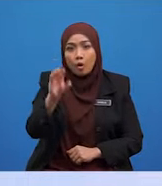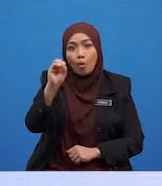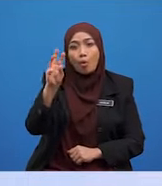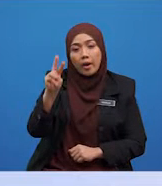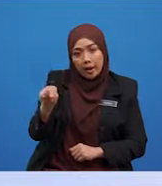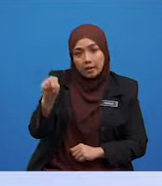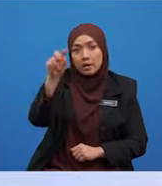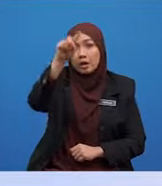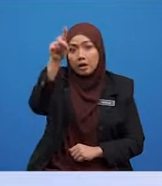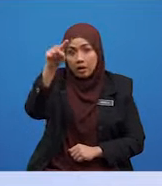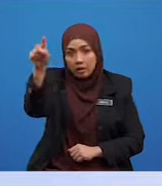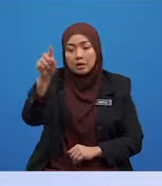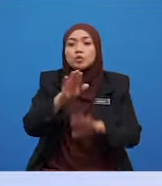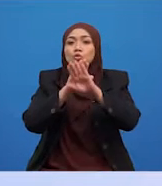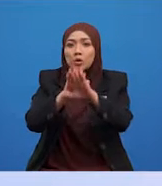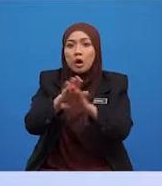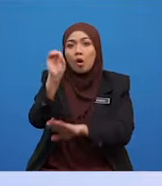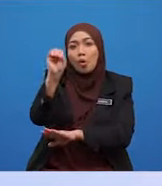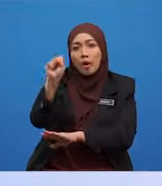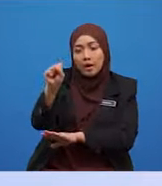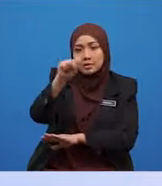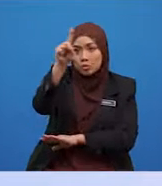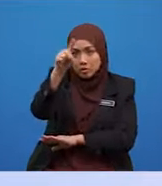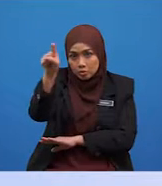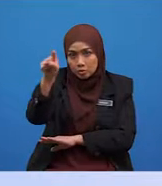2 tolak OS kuasa 2.